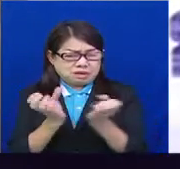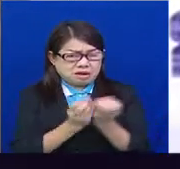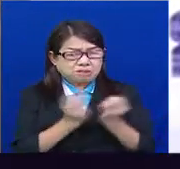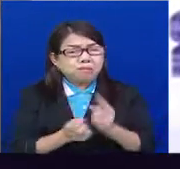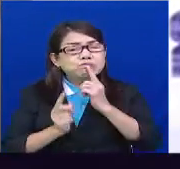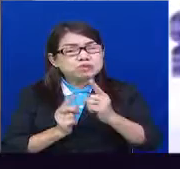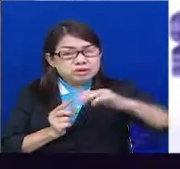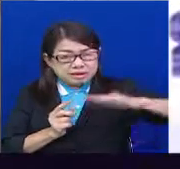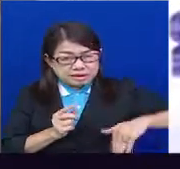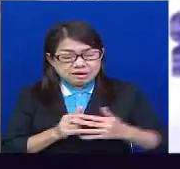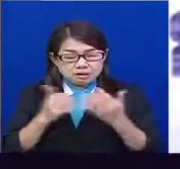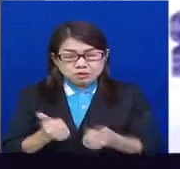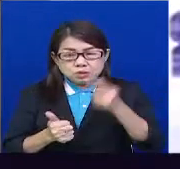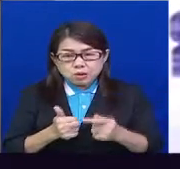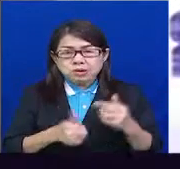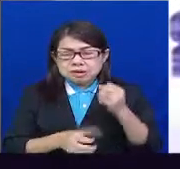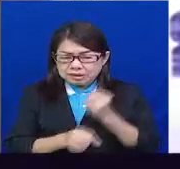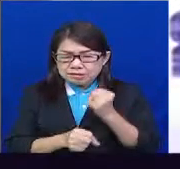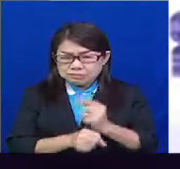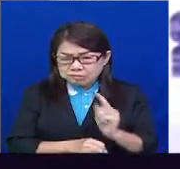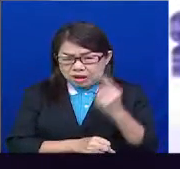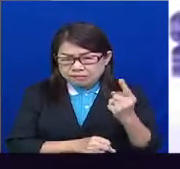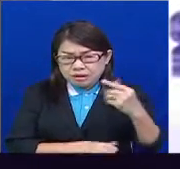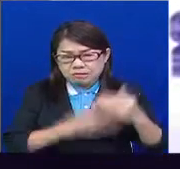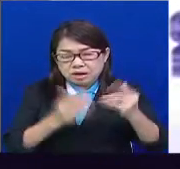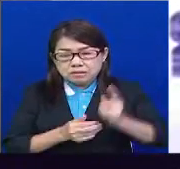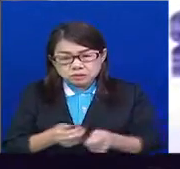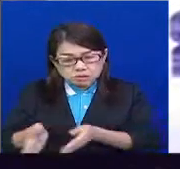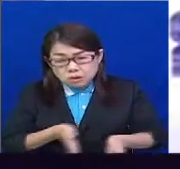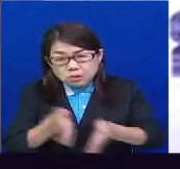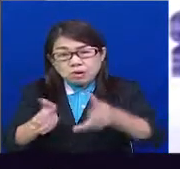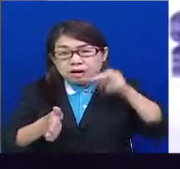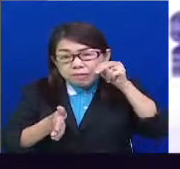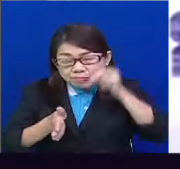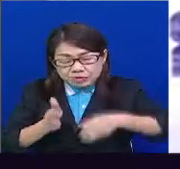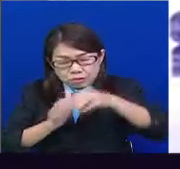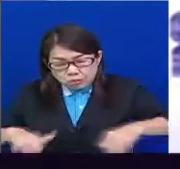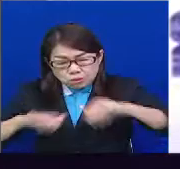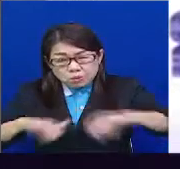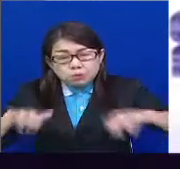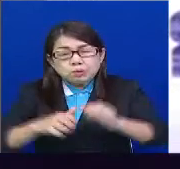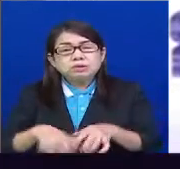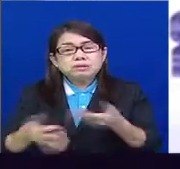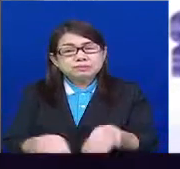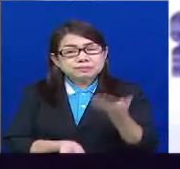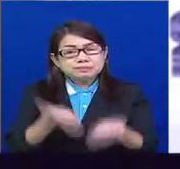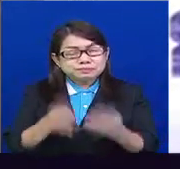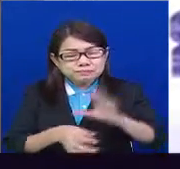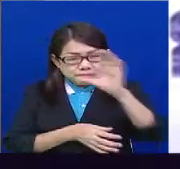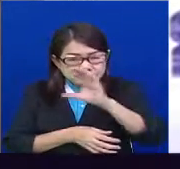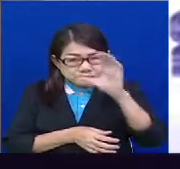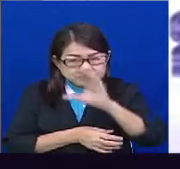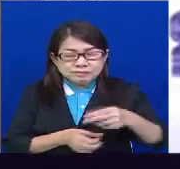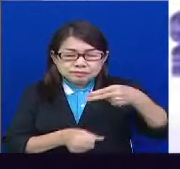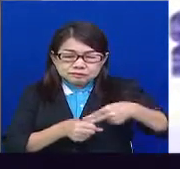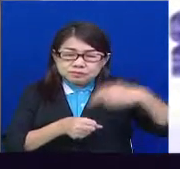บิอะไรจะต้องเกิดขึ้นเนี่ยเช่นแหล่งน้ำเรื่องการขุดลอกูครองเช่นการประหารจัดการขยะการจัดขันพลังงานเรื่องนี้